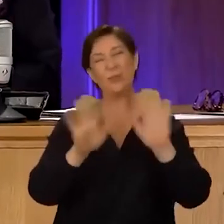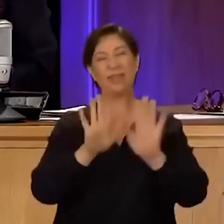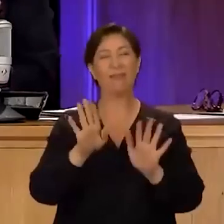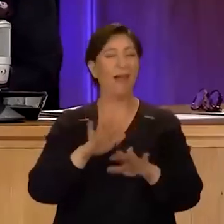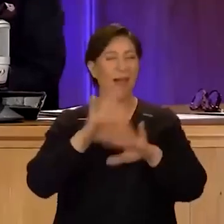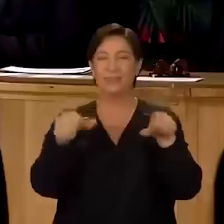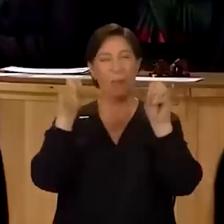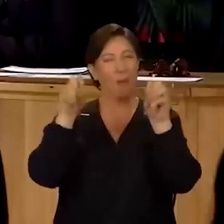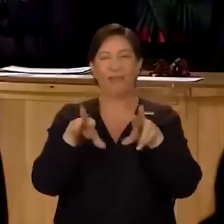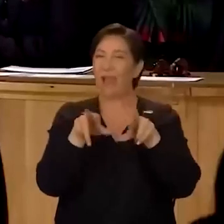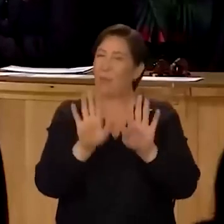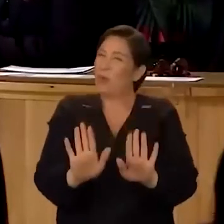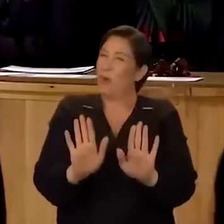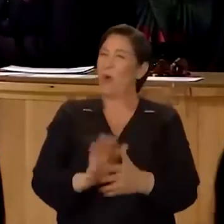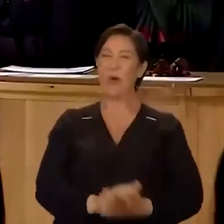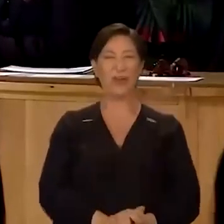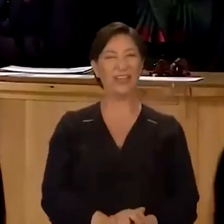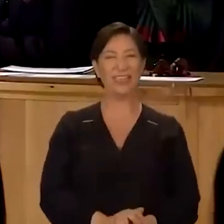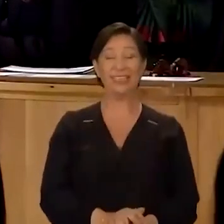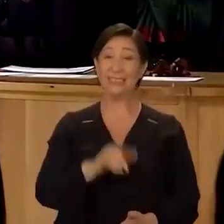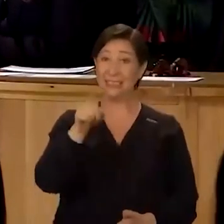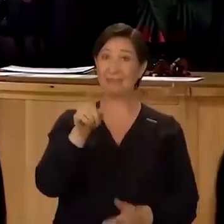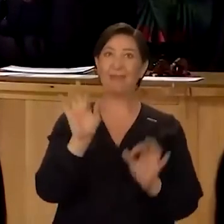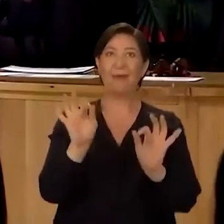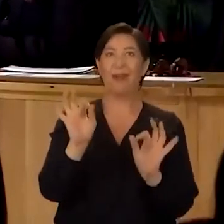her şey bıraktığın gibi duruyor öyle mi